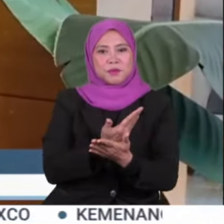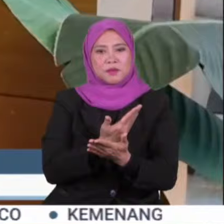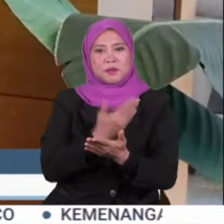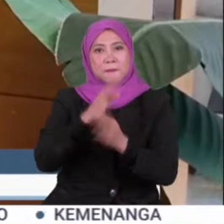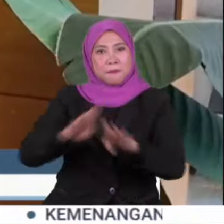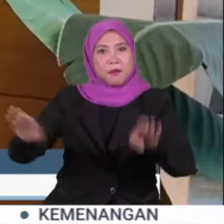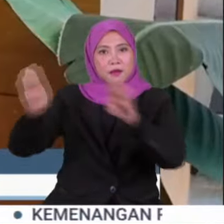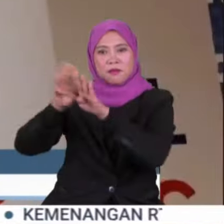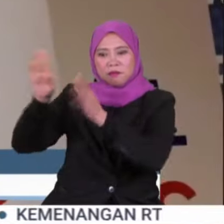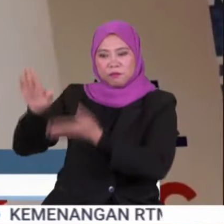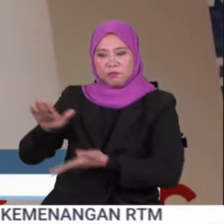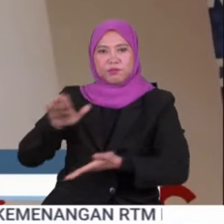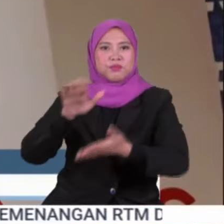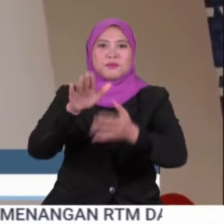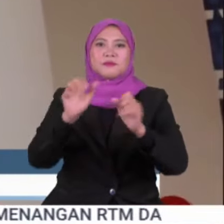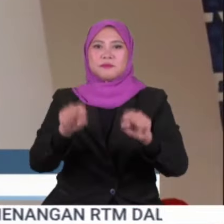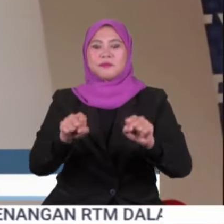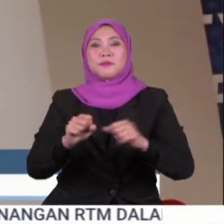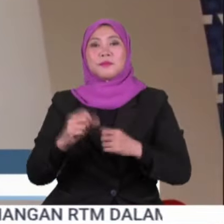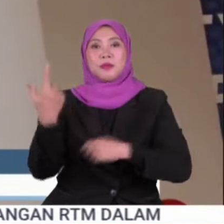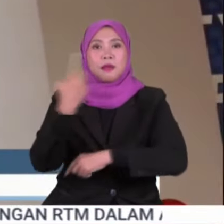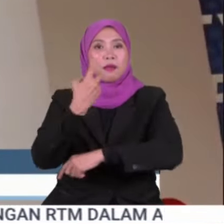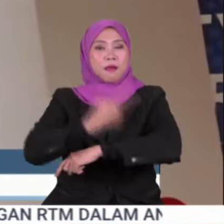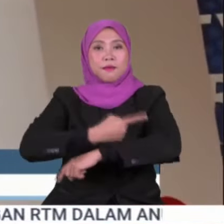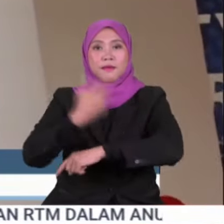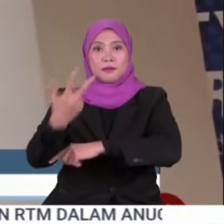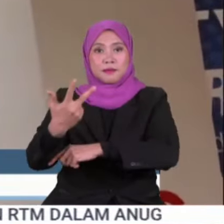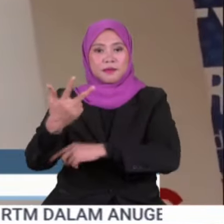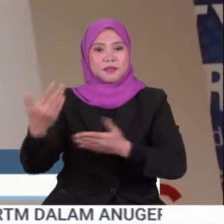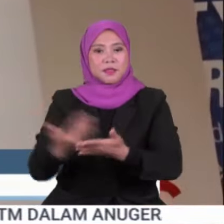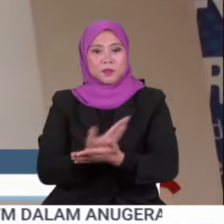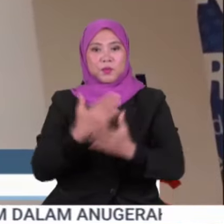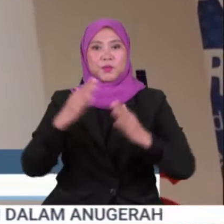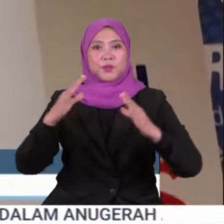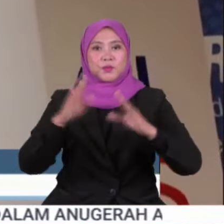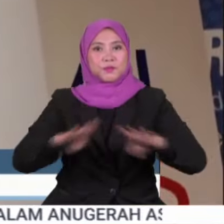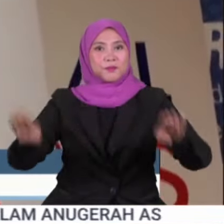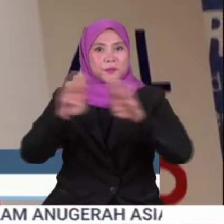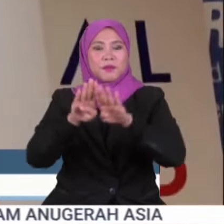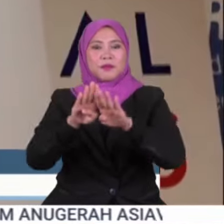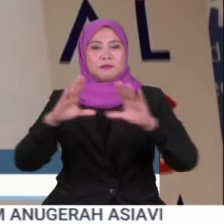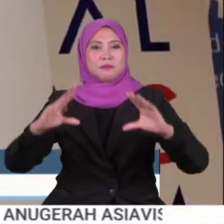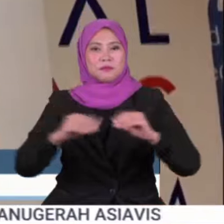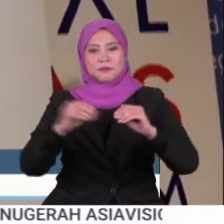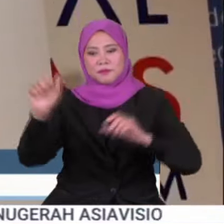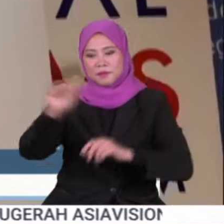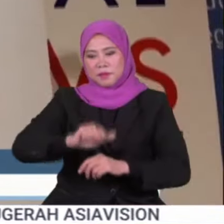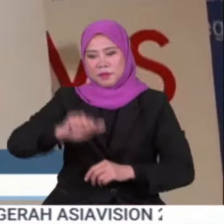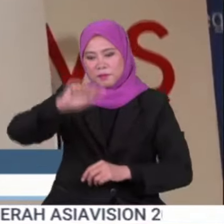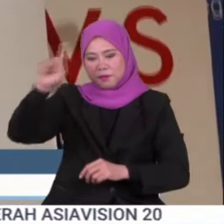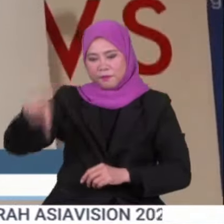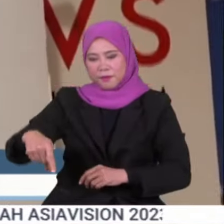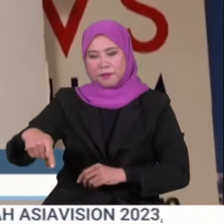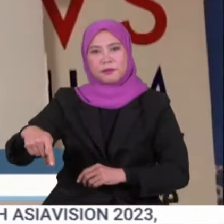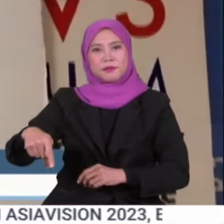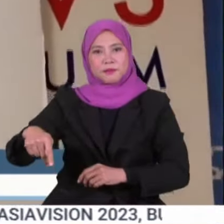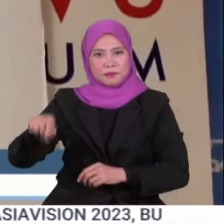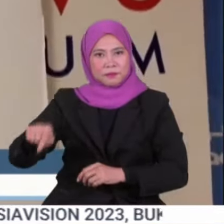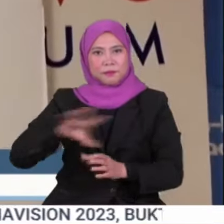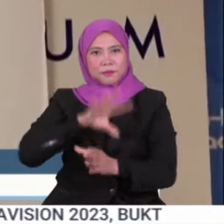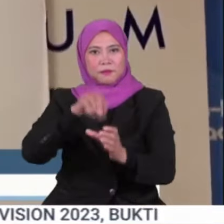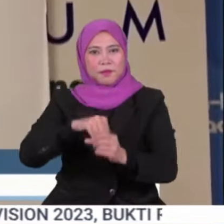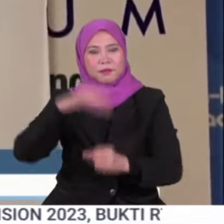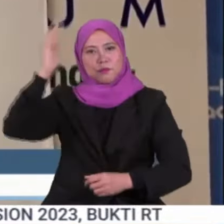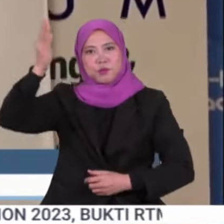news items. Hari ketiga News Group Meeting and Global News Forum Anjuran Asia Pacific Broadcasting Union